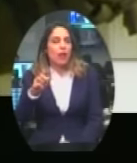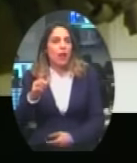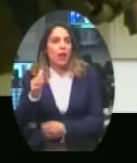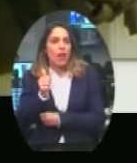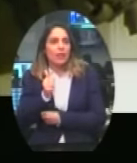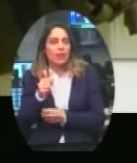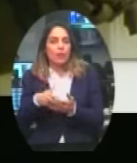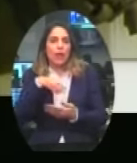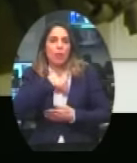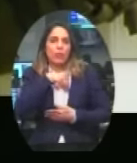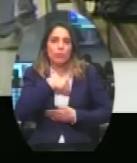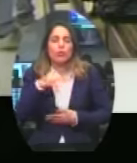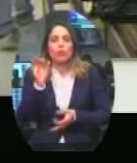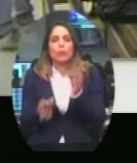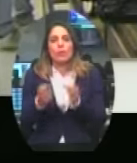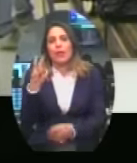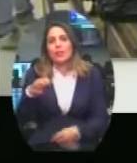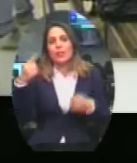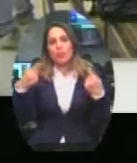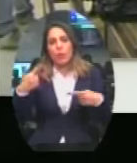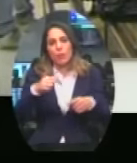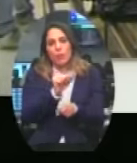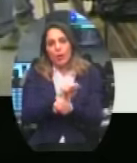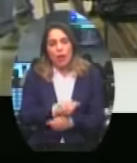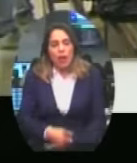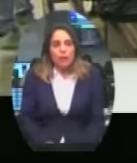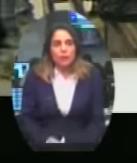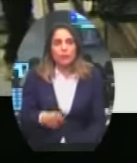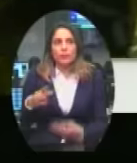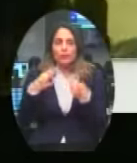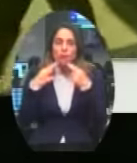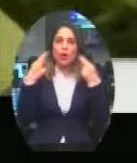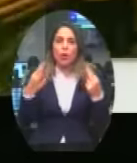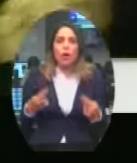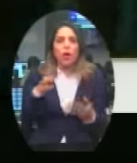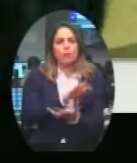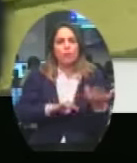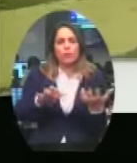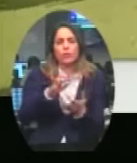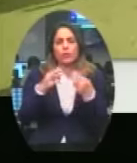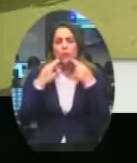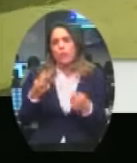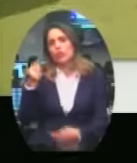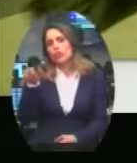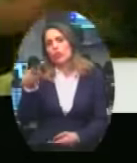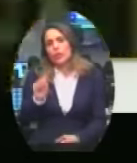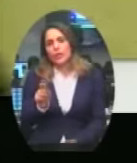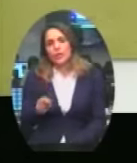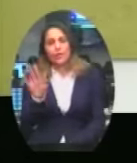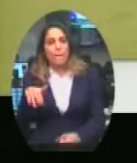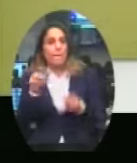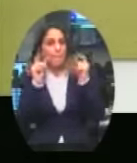נשפטה ל-20 ימים במחבוש ועוררה סערת תגובות שליליות ברשת. סירובה עורר גם דיון בפרלמנט